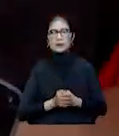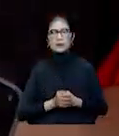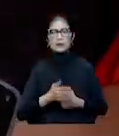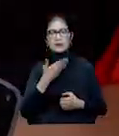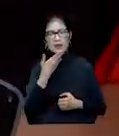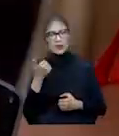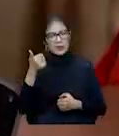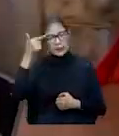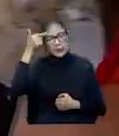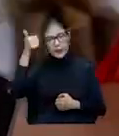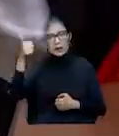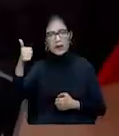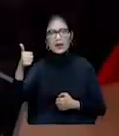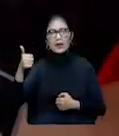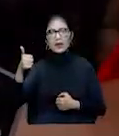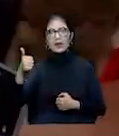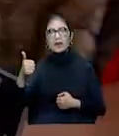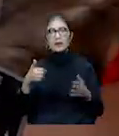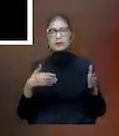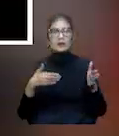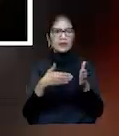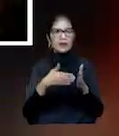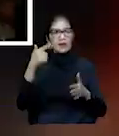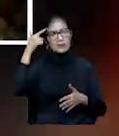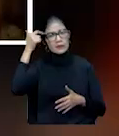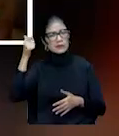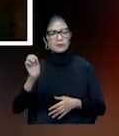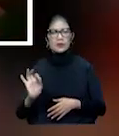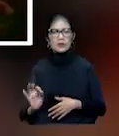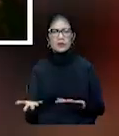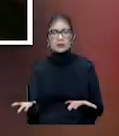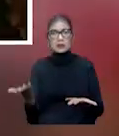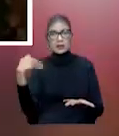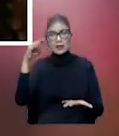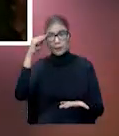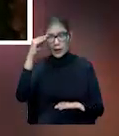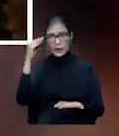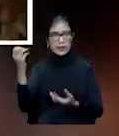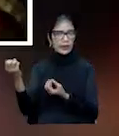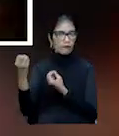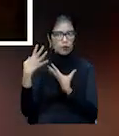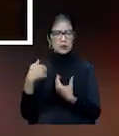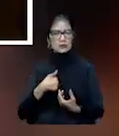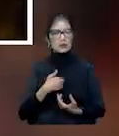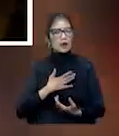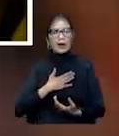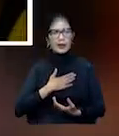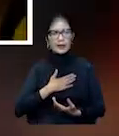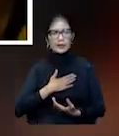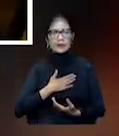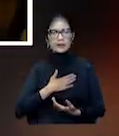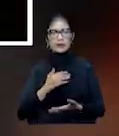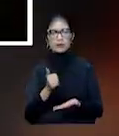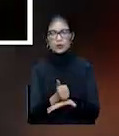pintar, dan tidak pernah berhenti belajar. Pagi tadi mendapat kabar itu buat saya benar